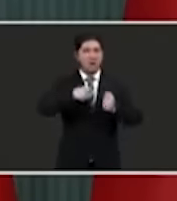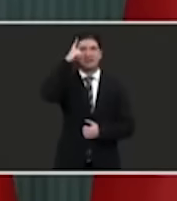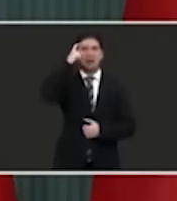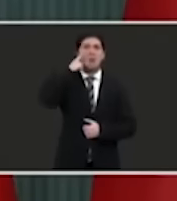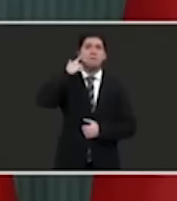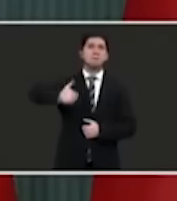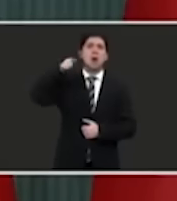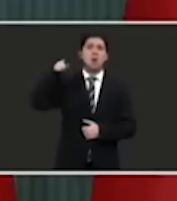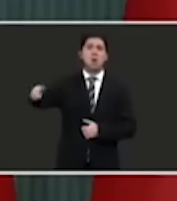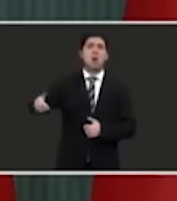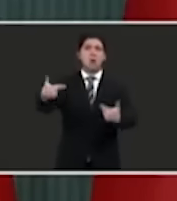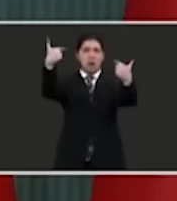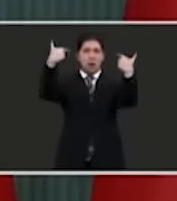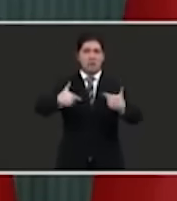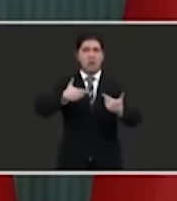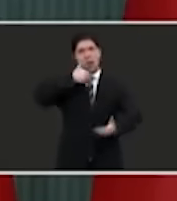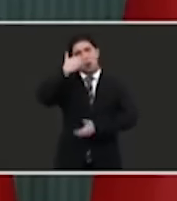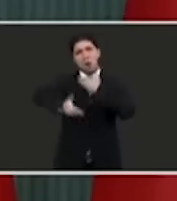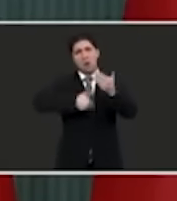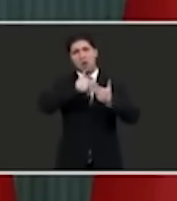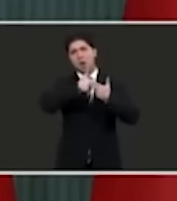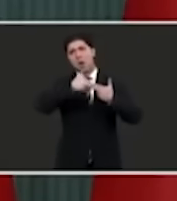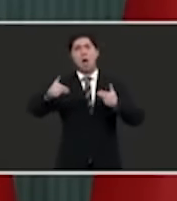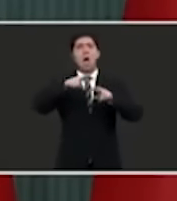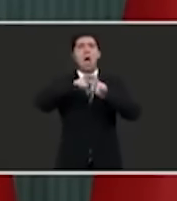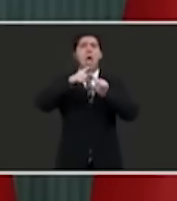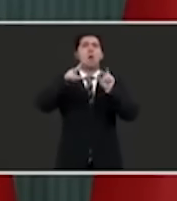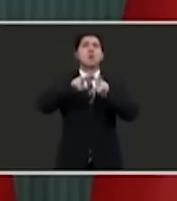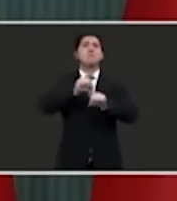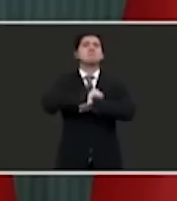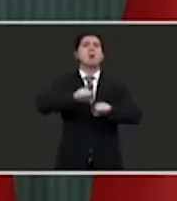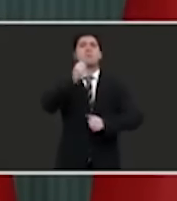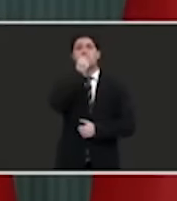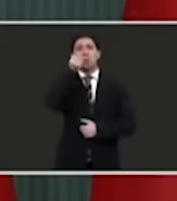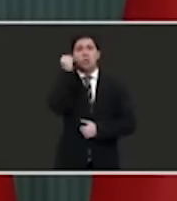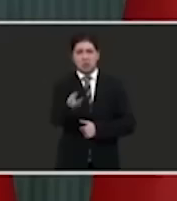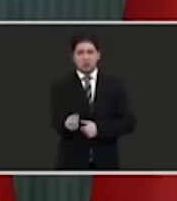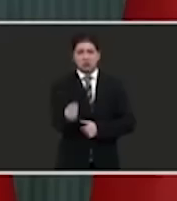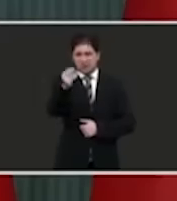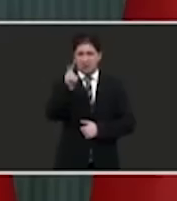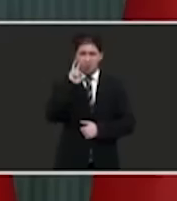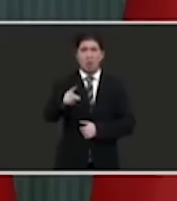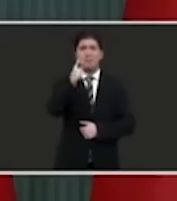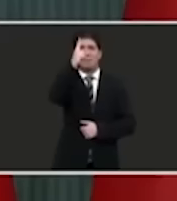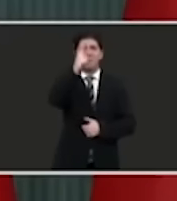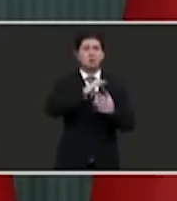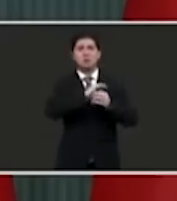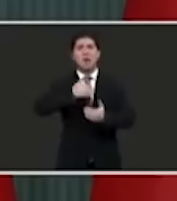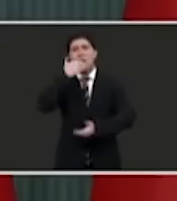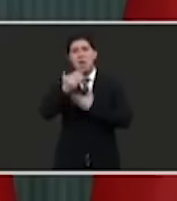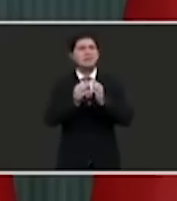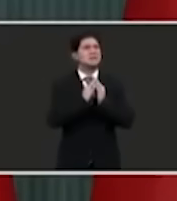bakanların kameralar önünde sarf ettiği atom bombası itirafı karşısında tek cümle kurmamaları